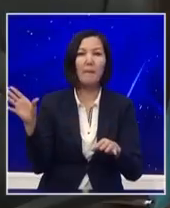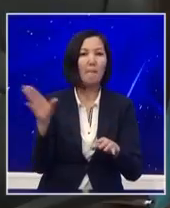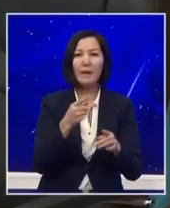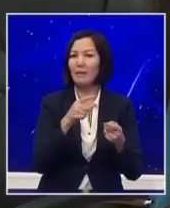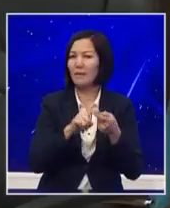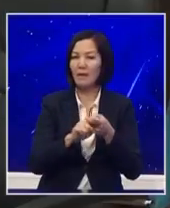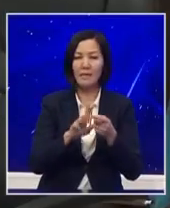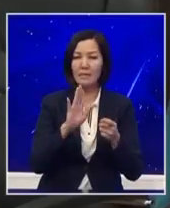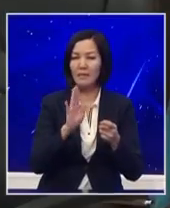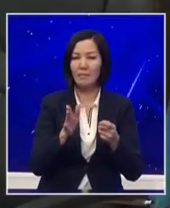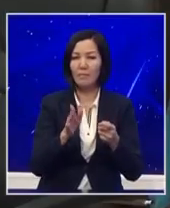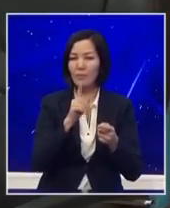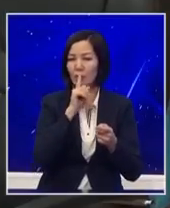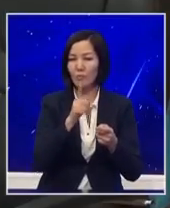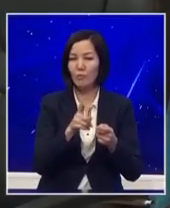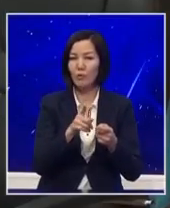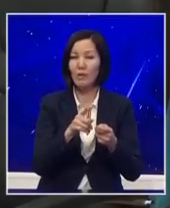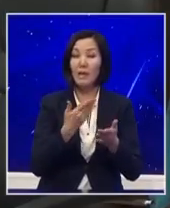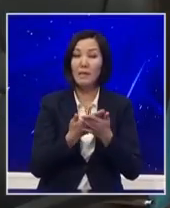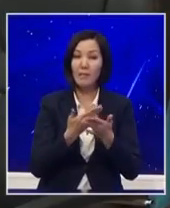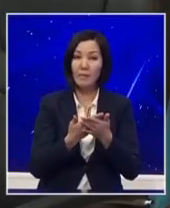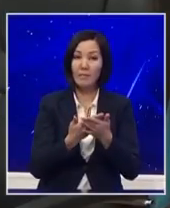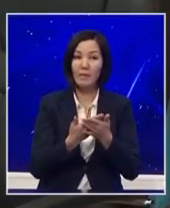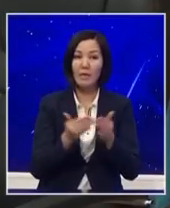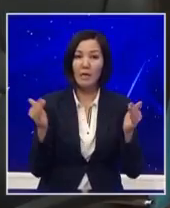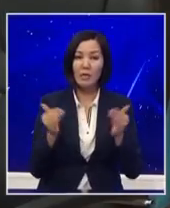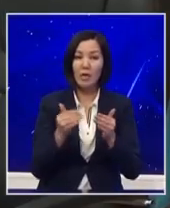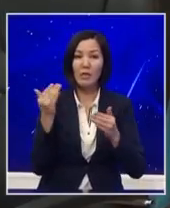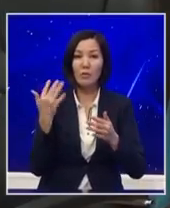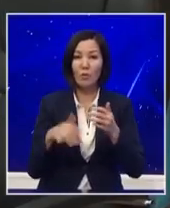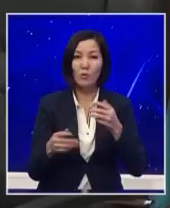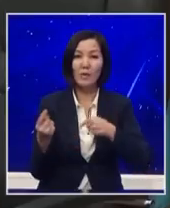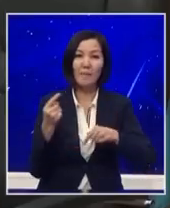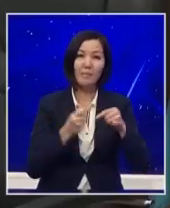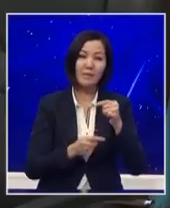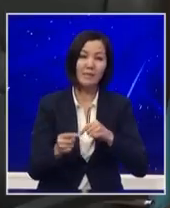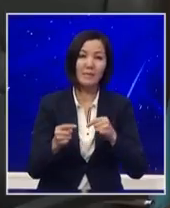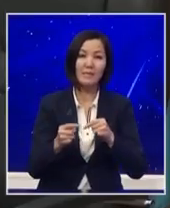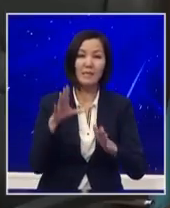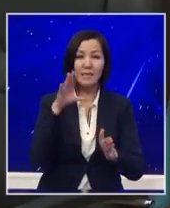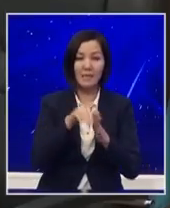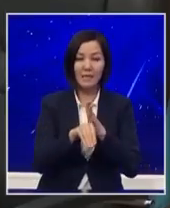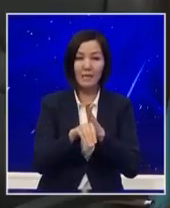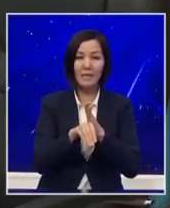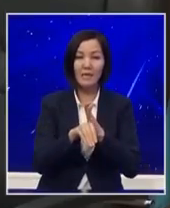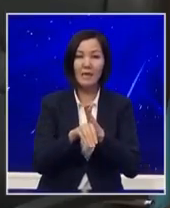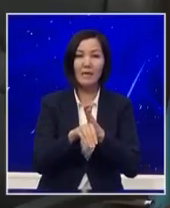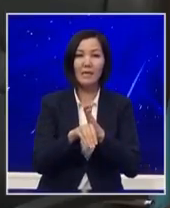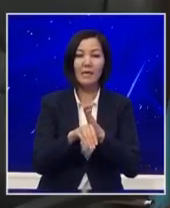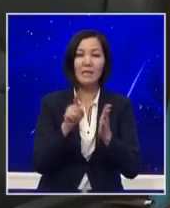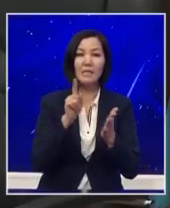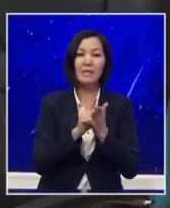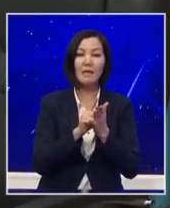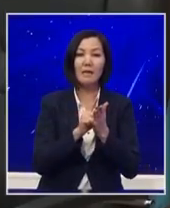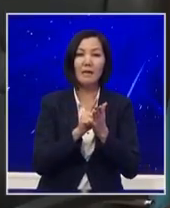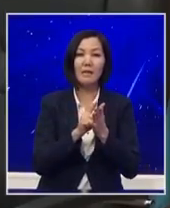емес, яғни оған шағын немесе орта кәсіпкер субъектілер, және олар арнай салық